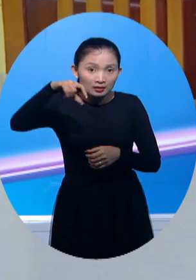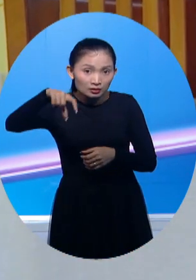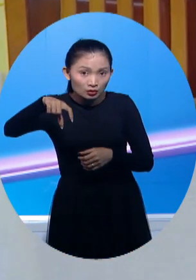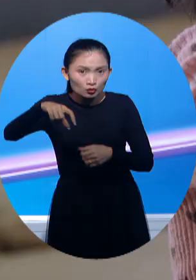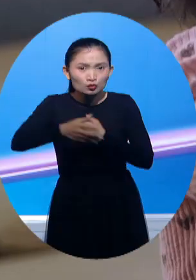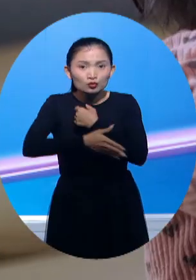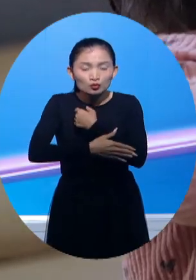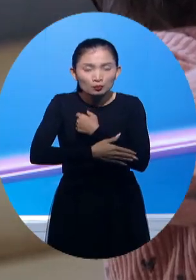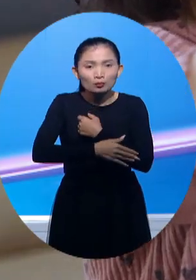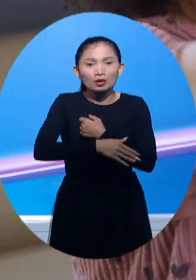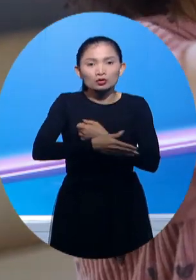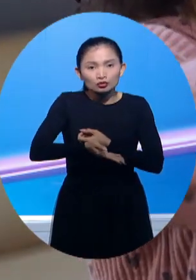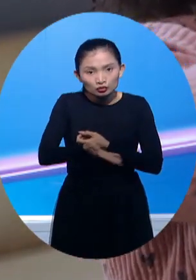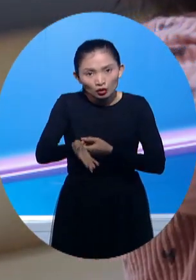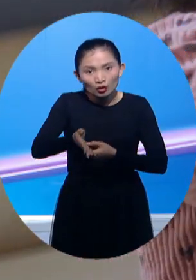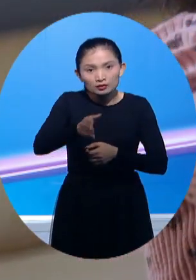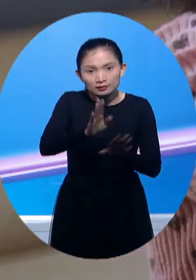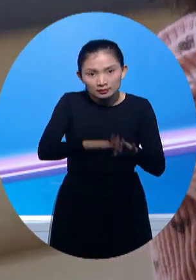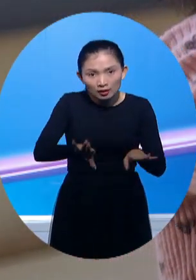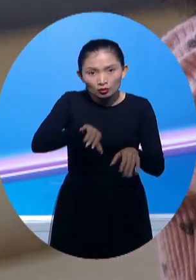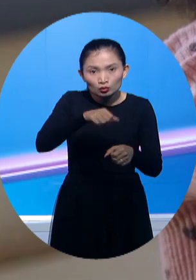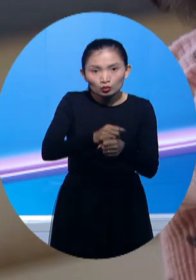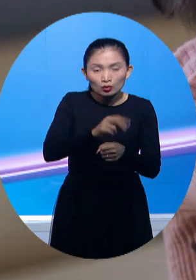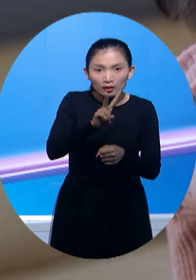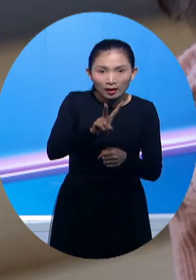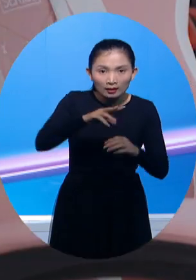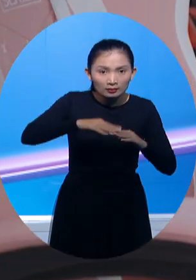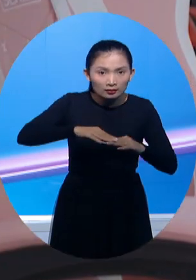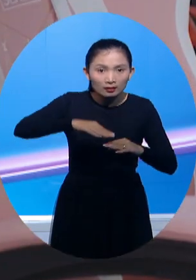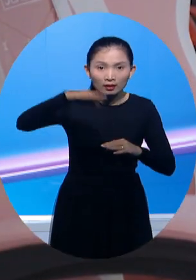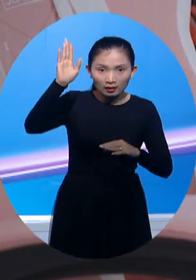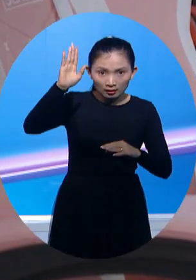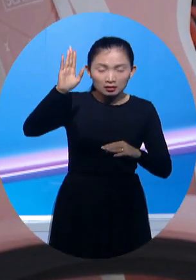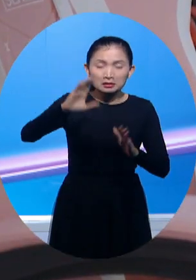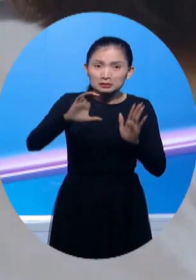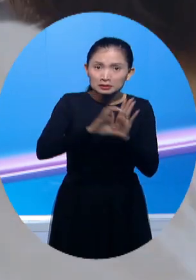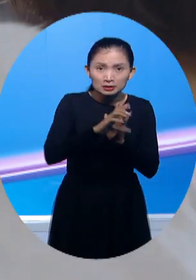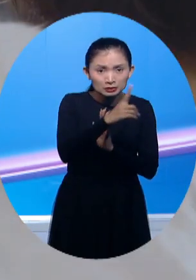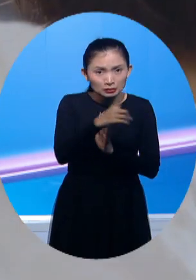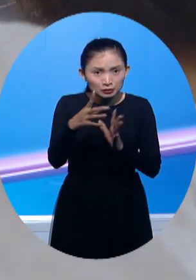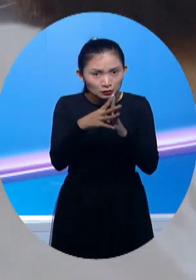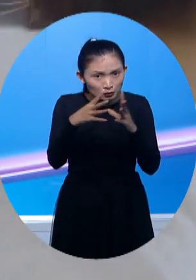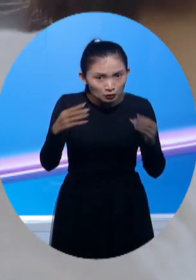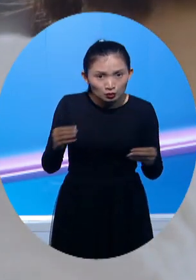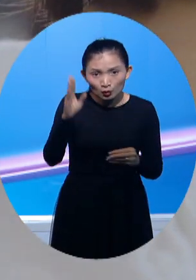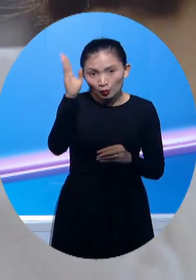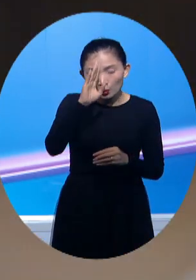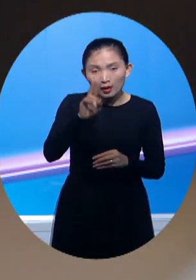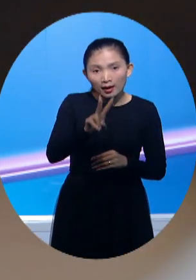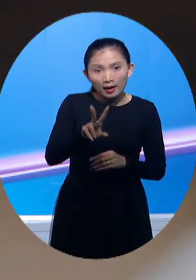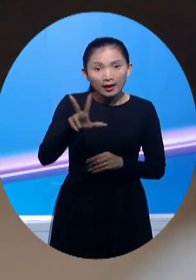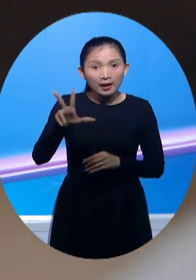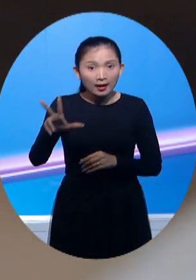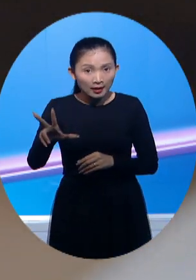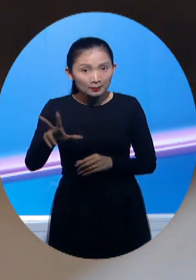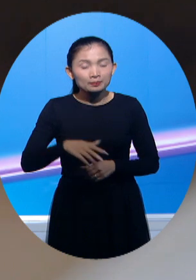trẻ từ 2 tuổi trở lên với 38 vitamin khoáng chất và dưỡng chất thiết yếu giúp cha mẹ có được giải pháp vàng chuẩn 3T, trí não